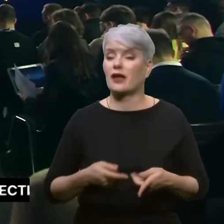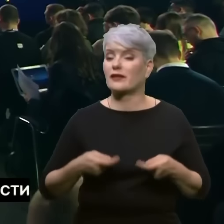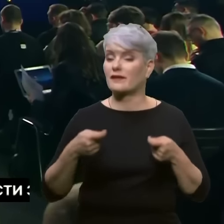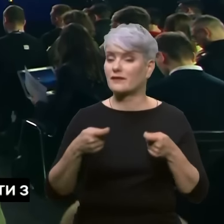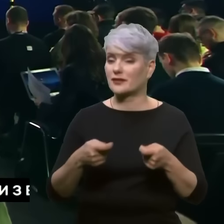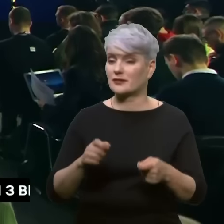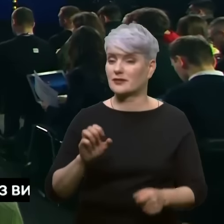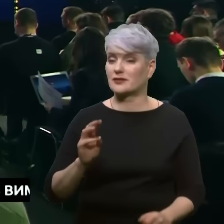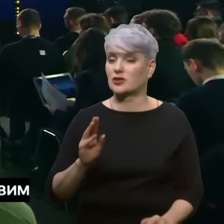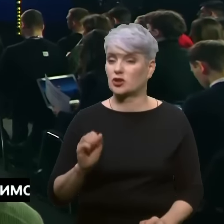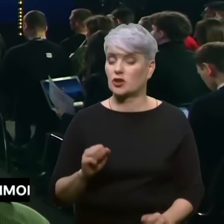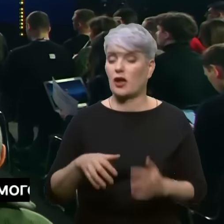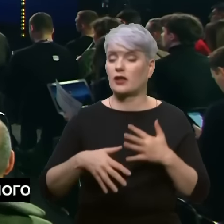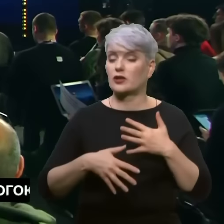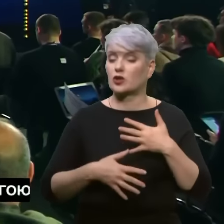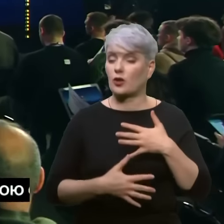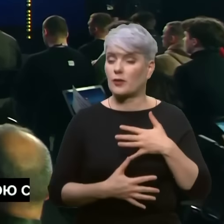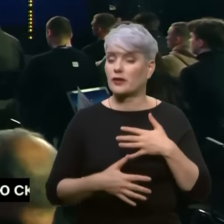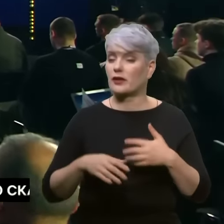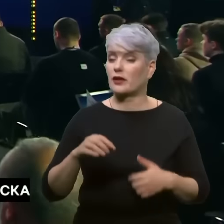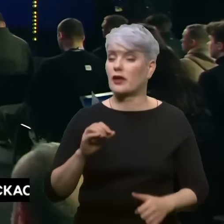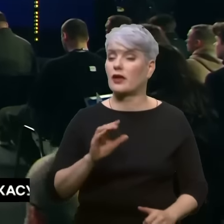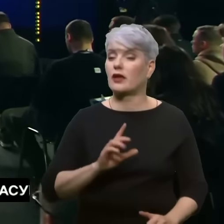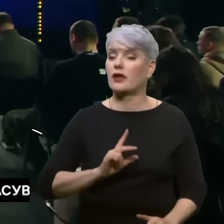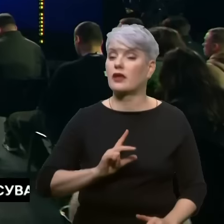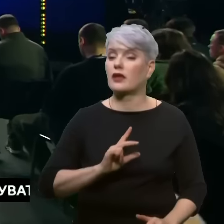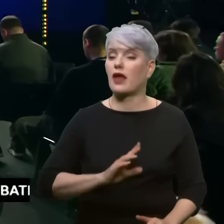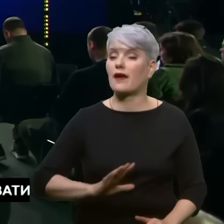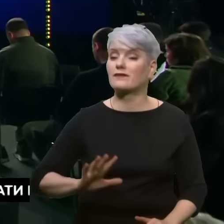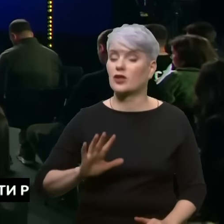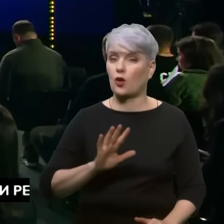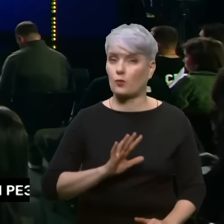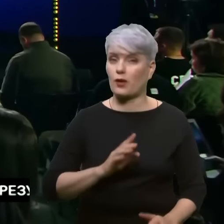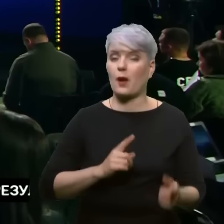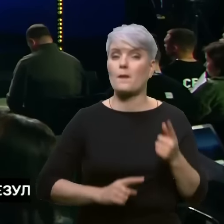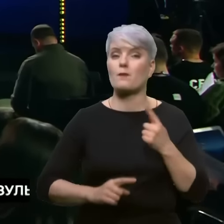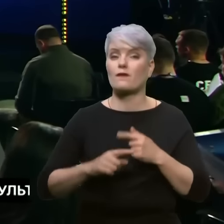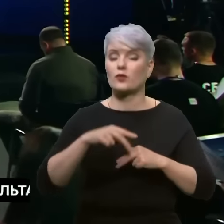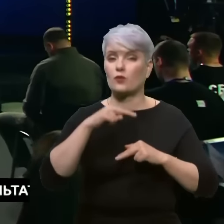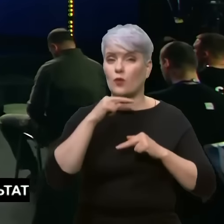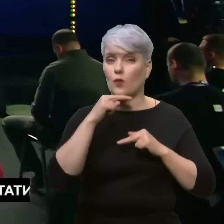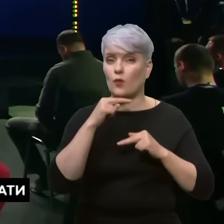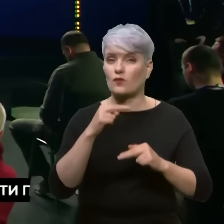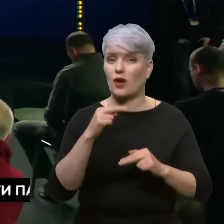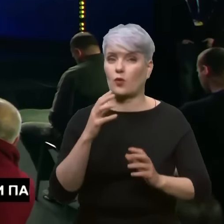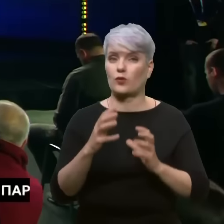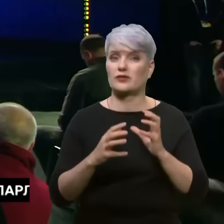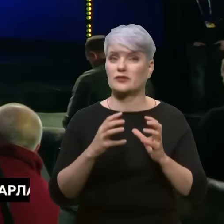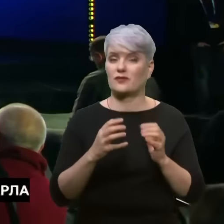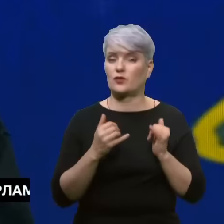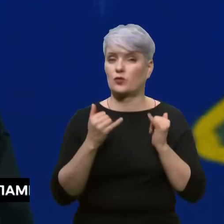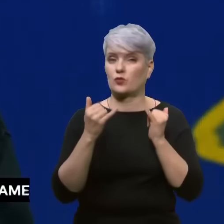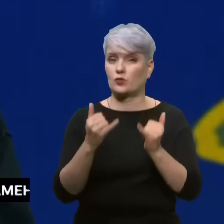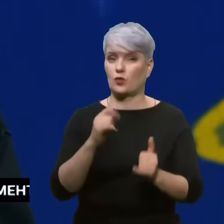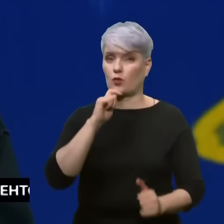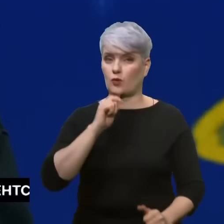Америки, Латинської Америки, Європи повернув увагу світу до України. Але, тим не менш, ми бачимо,